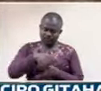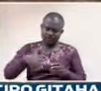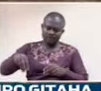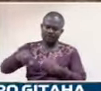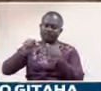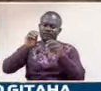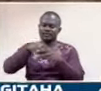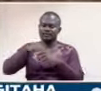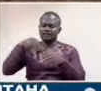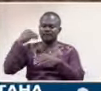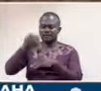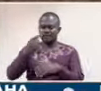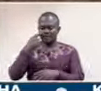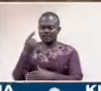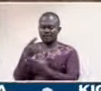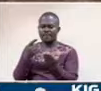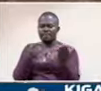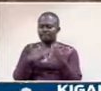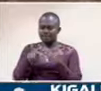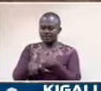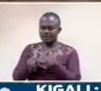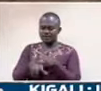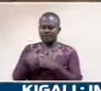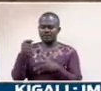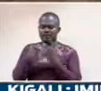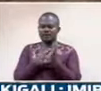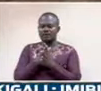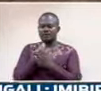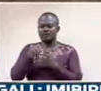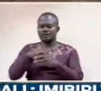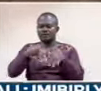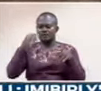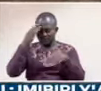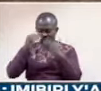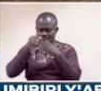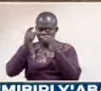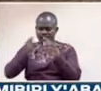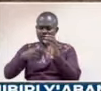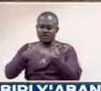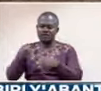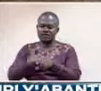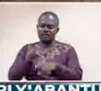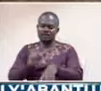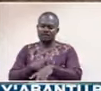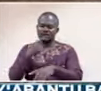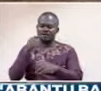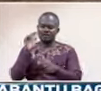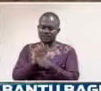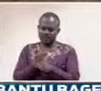washyizemo, ugasanga biri hasi y'ibyo washoye mu murima, kubera ko byageze ku isoko icyarimwe ari